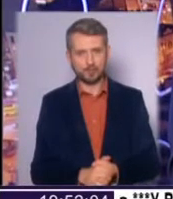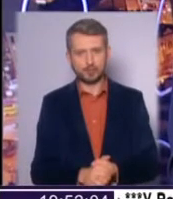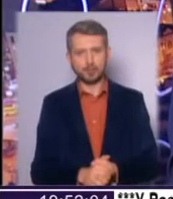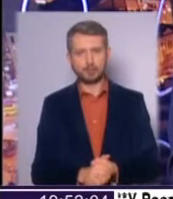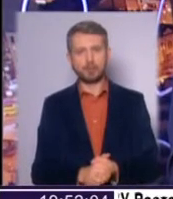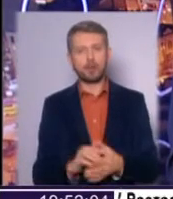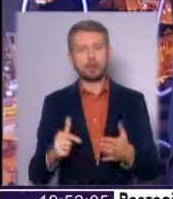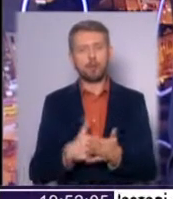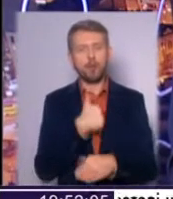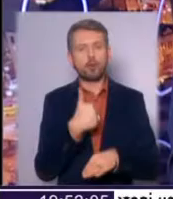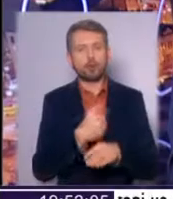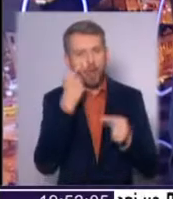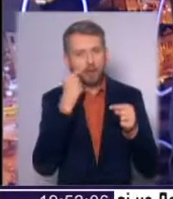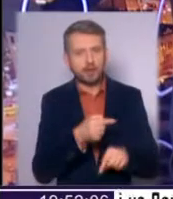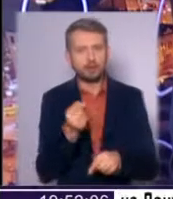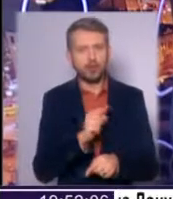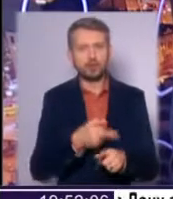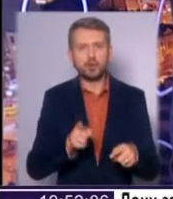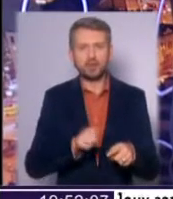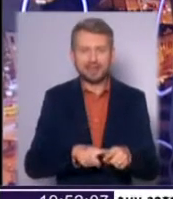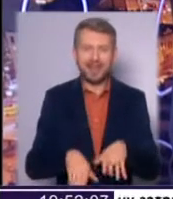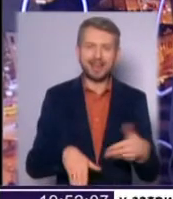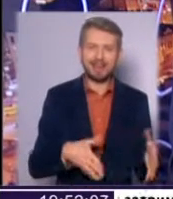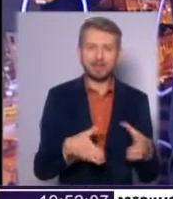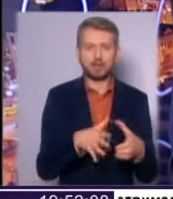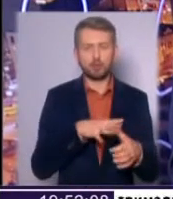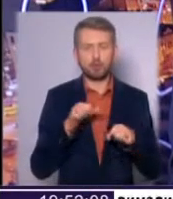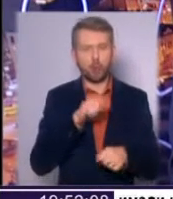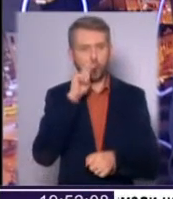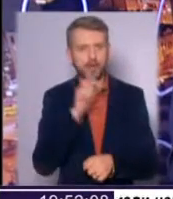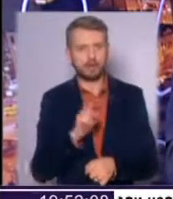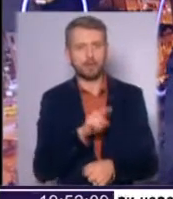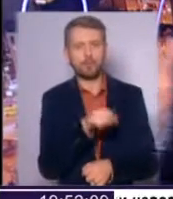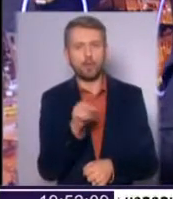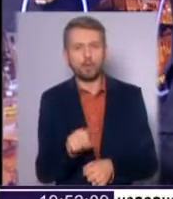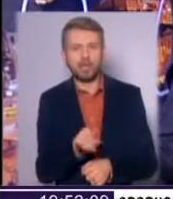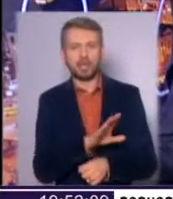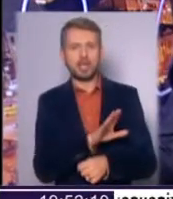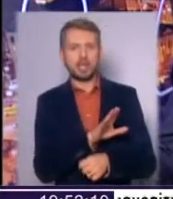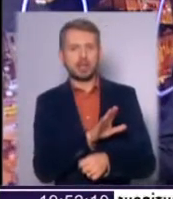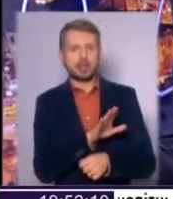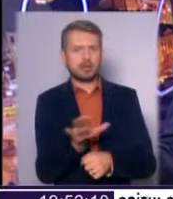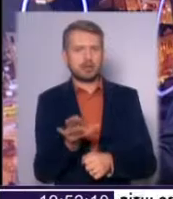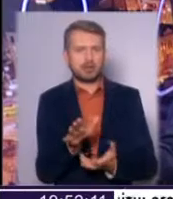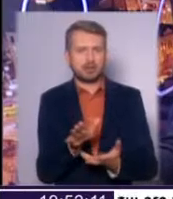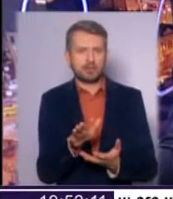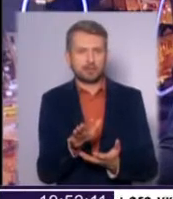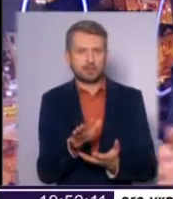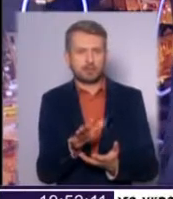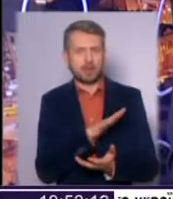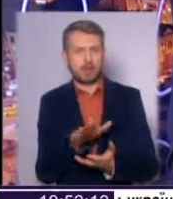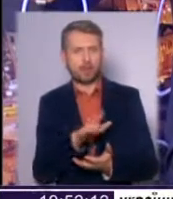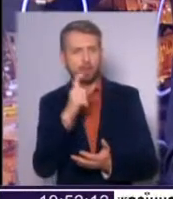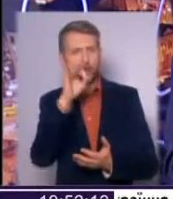Знову ж, головний акцент в тому, щоб ці ліві сили були проукраїнські, щоб вони не гнули там або на 100% про